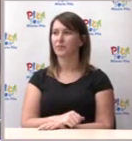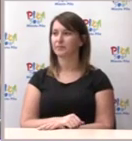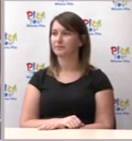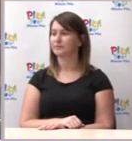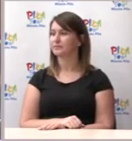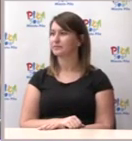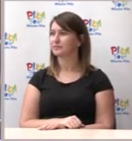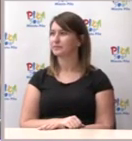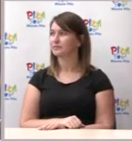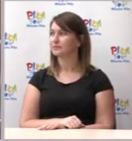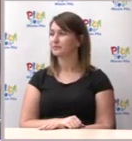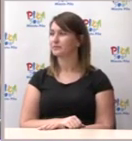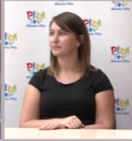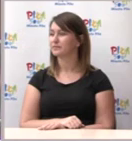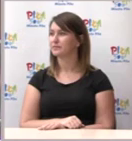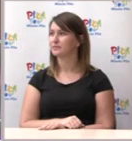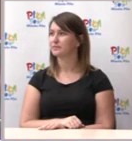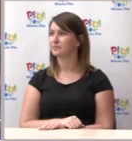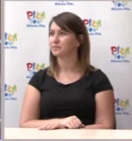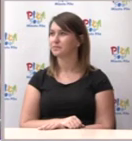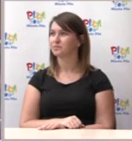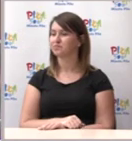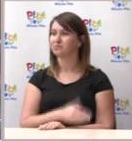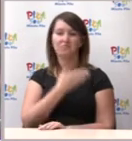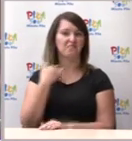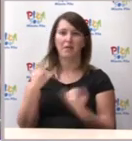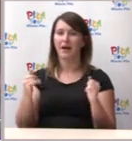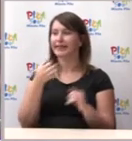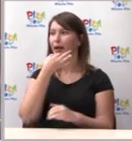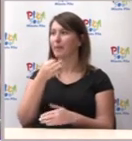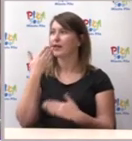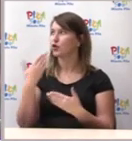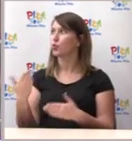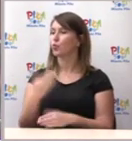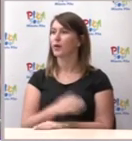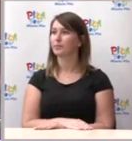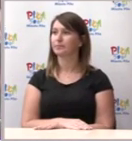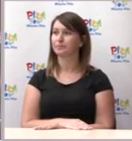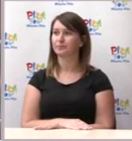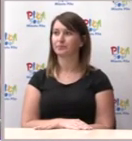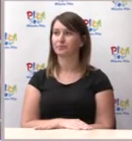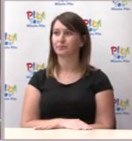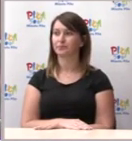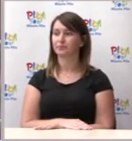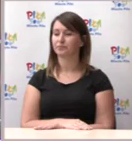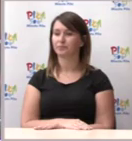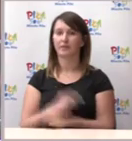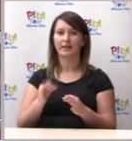ktoś chciałby zabrać głos? Nie widzę. Bardzo poproszę, pan prezydent Krzysztof Szewc.